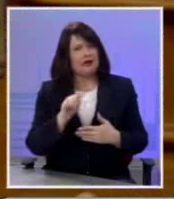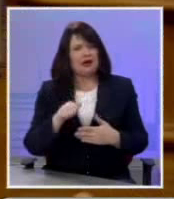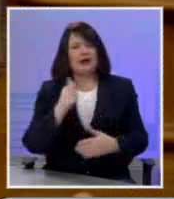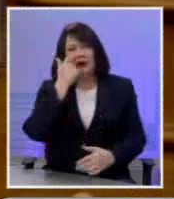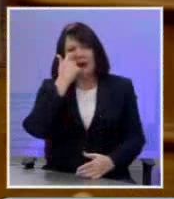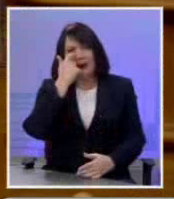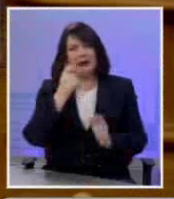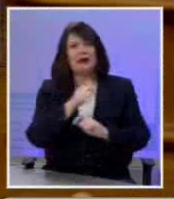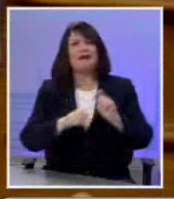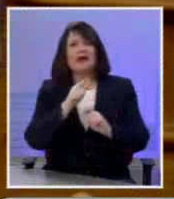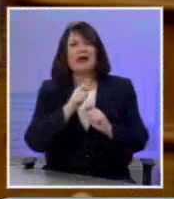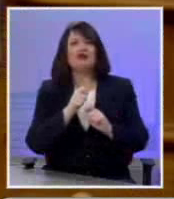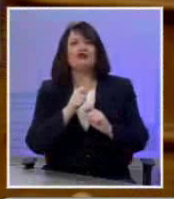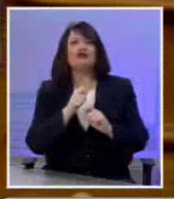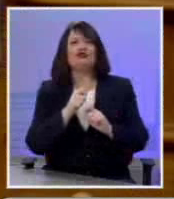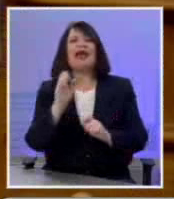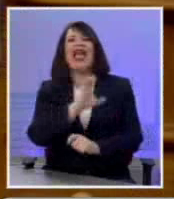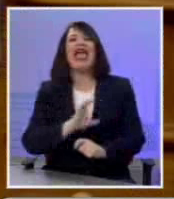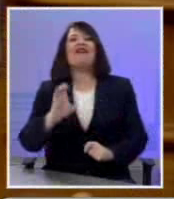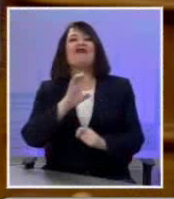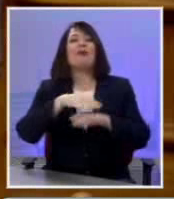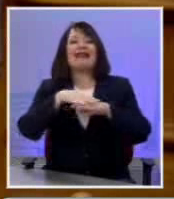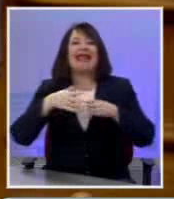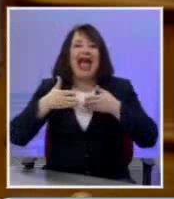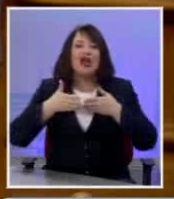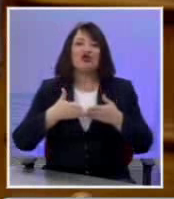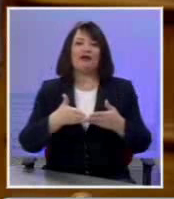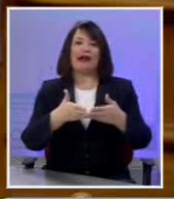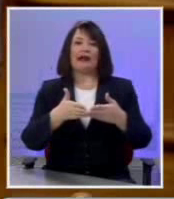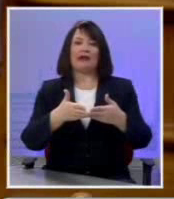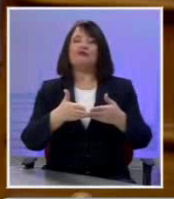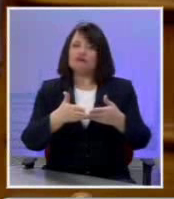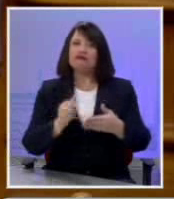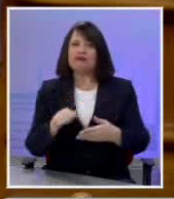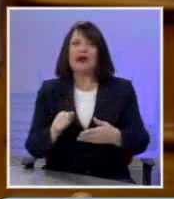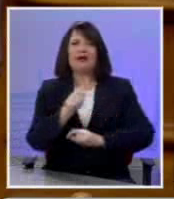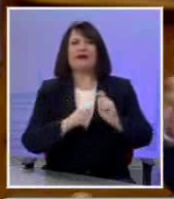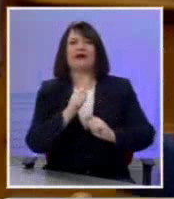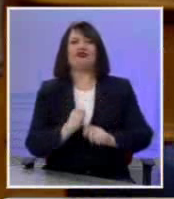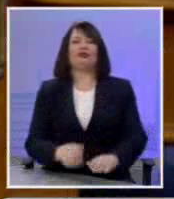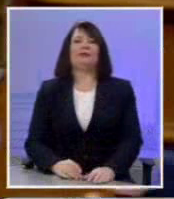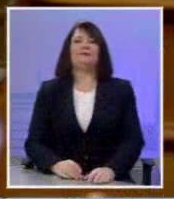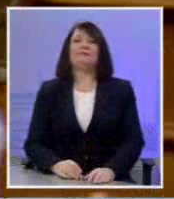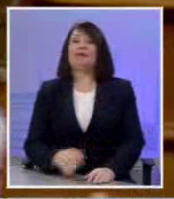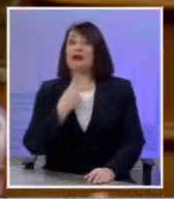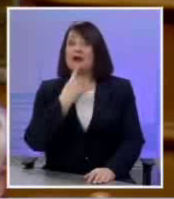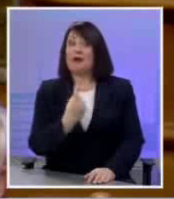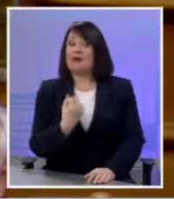τη δημιουργία της λεγόμενης Ευρωπαϊκής Ακτοφυλακής. Εκεί όπου έχουμε αντίρρηση, και το γνωρίζετε όλοι